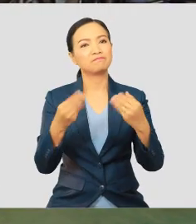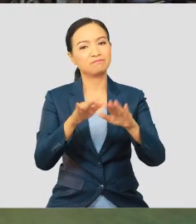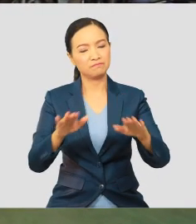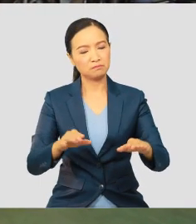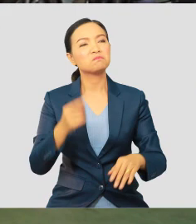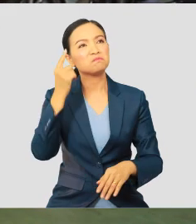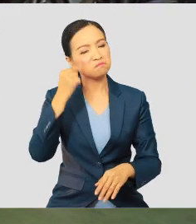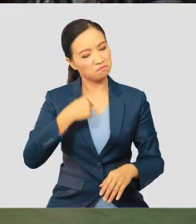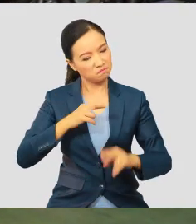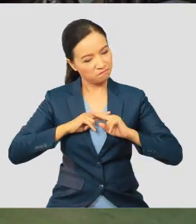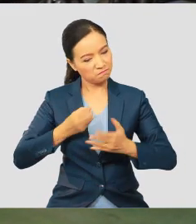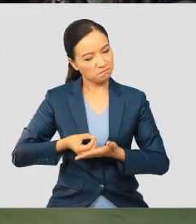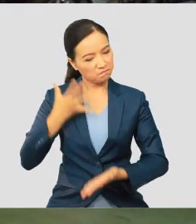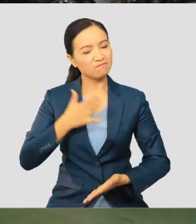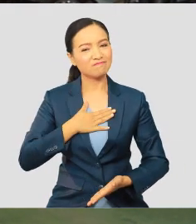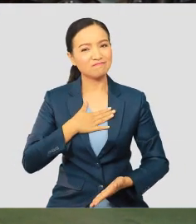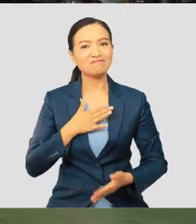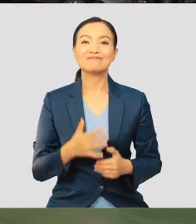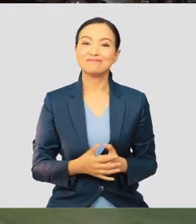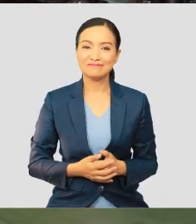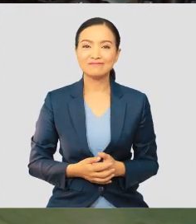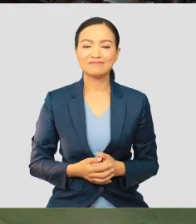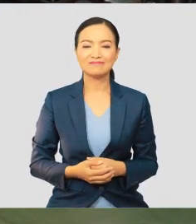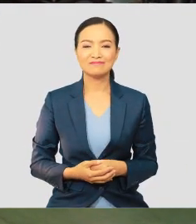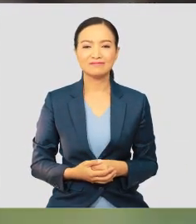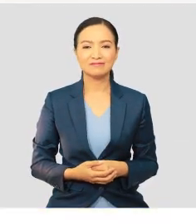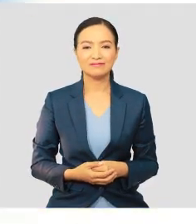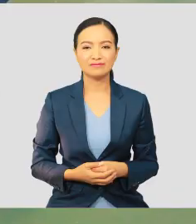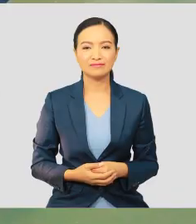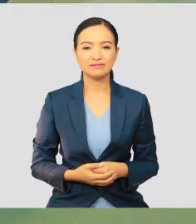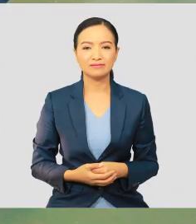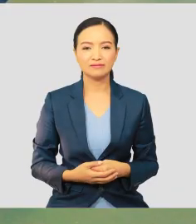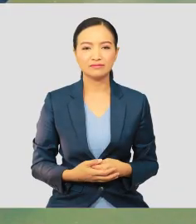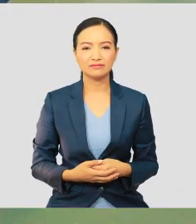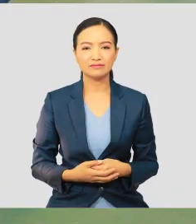ๆรู้สึกตัวเองว่ามีคุณค่ามากขึ้นค่ะ